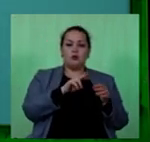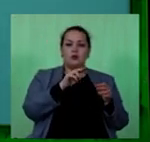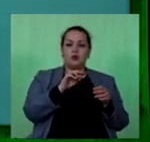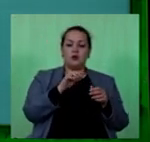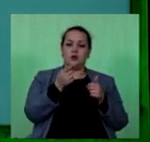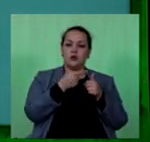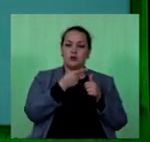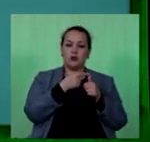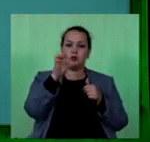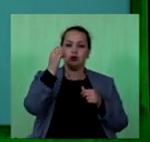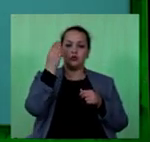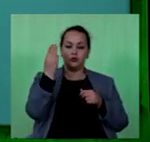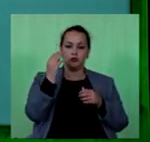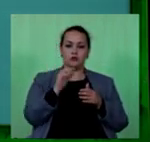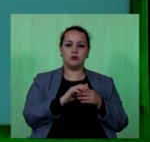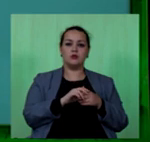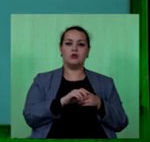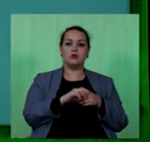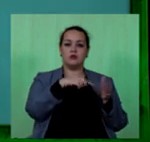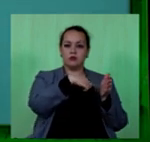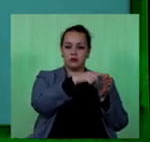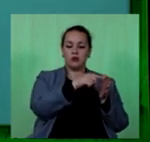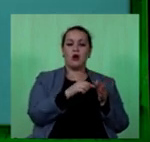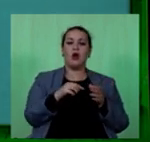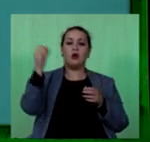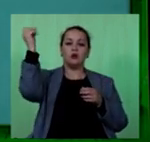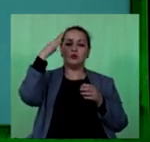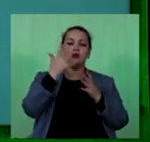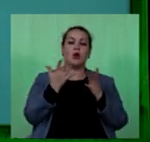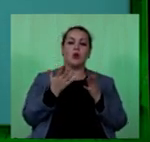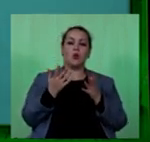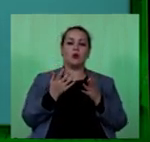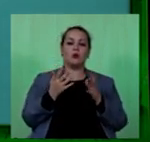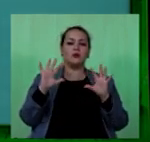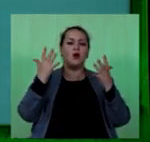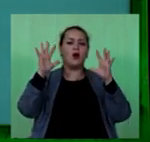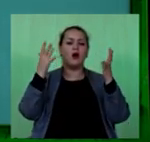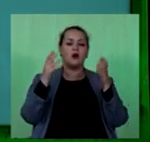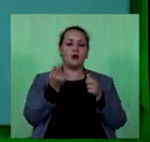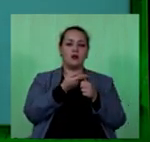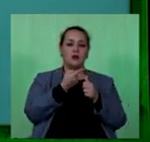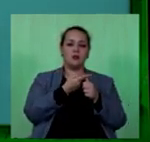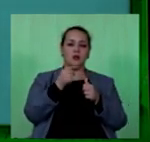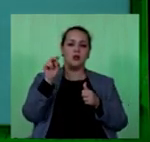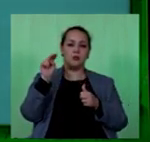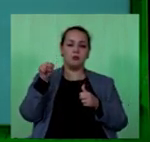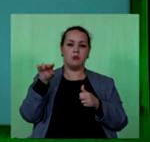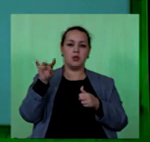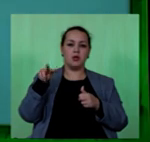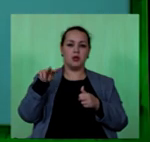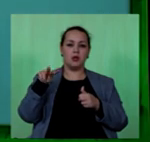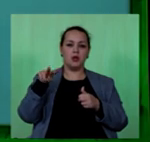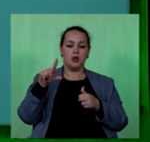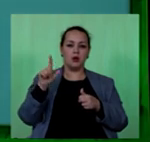существительное солнце какое яркое это имя прилагательное и вы почерпнули его волнистой